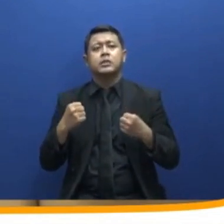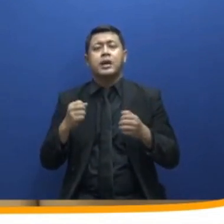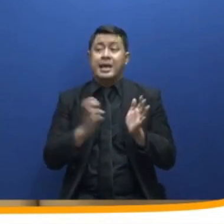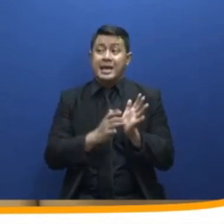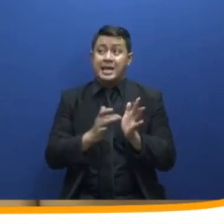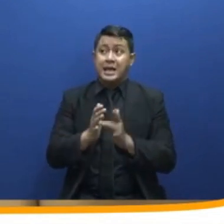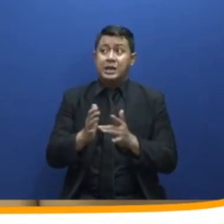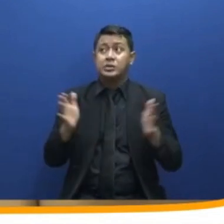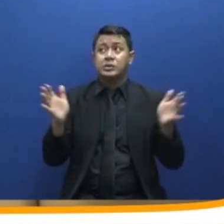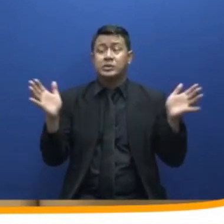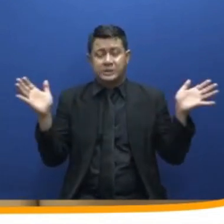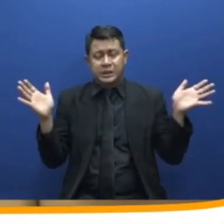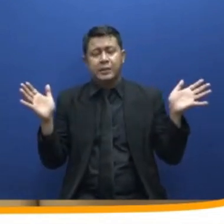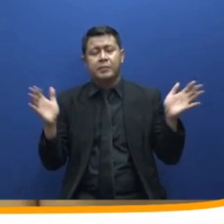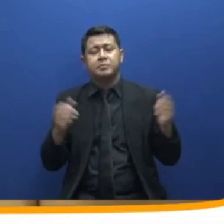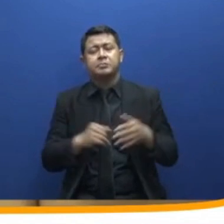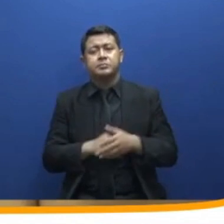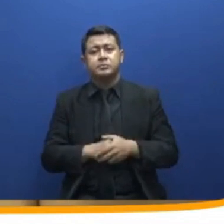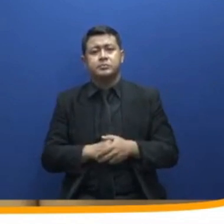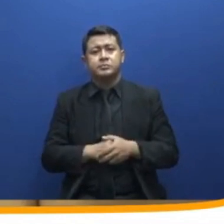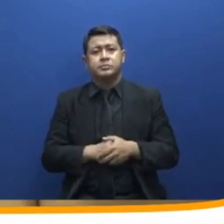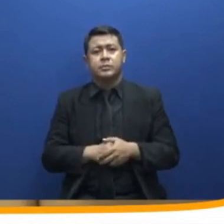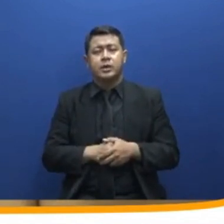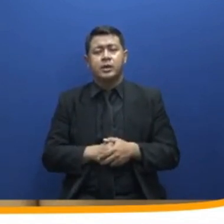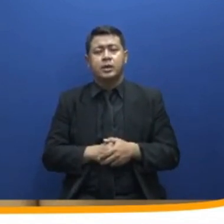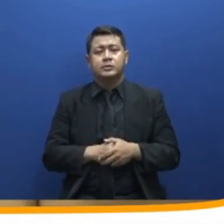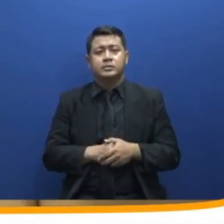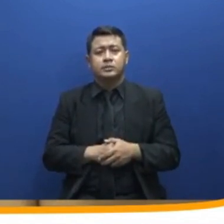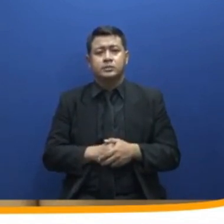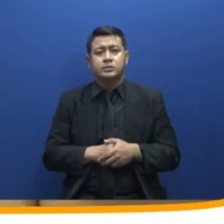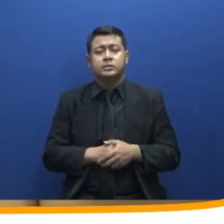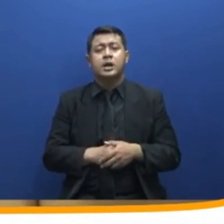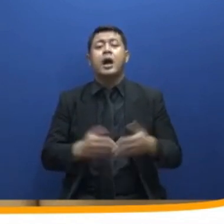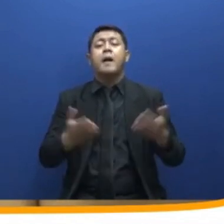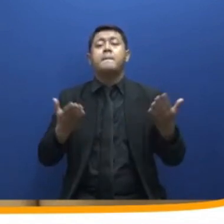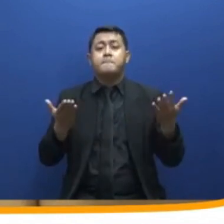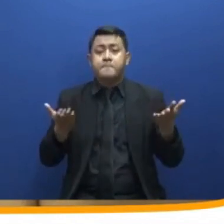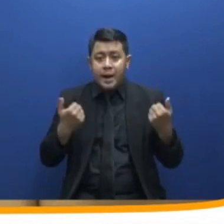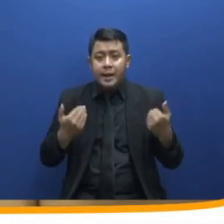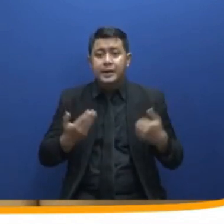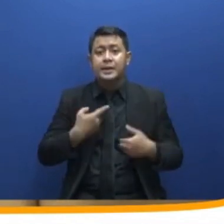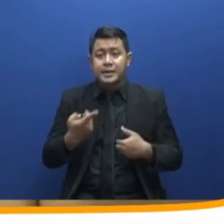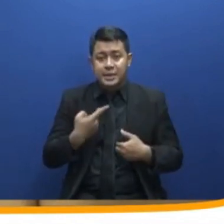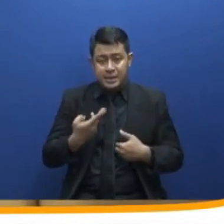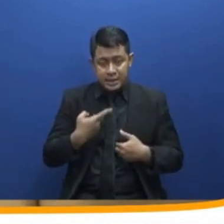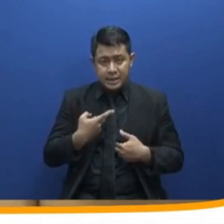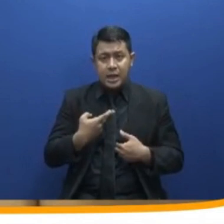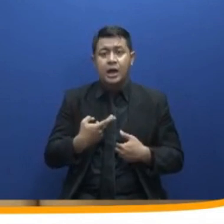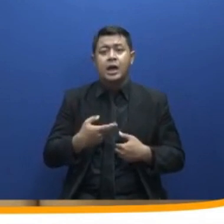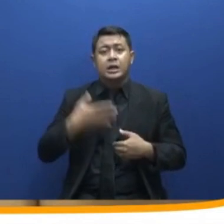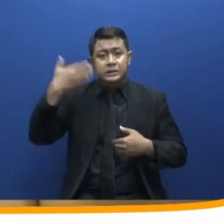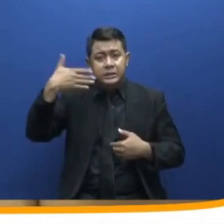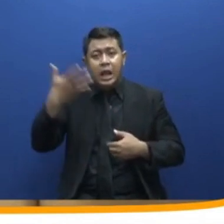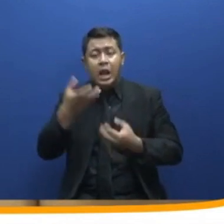dan kaki kita dibutuhkan untuk terus berjalan membawa kabar sukacita teruskan perjuangan kita